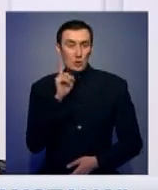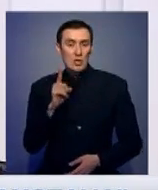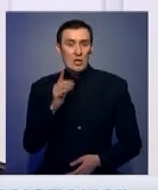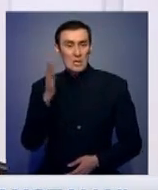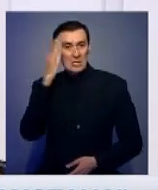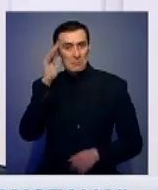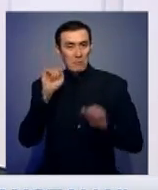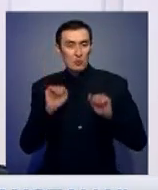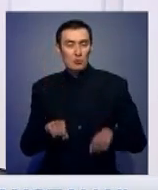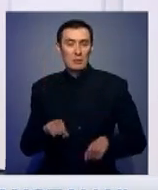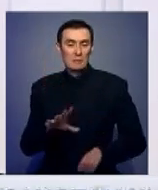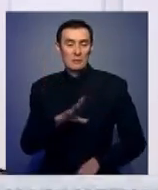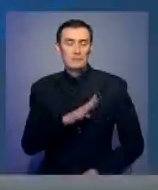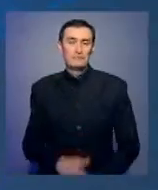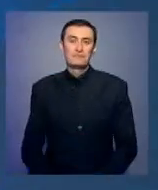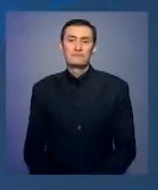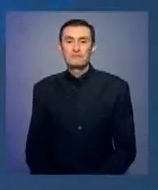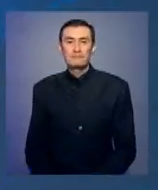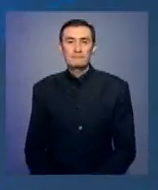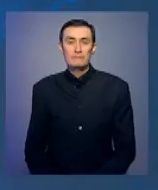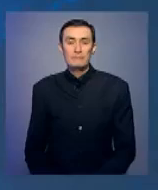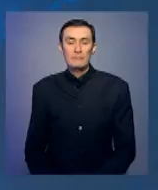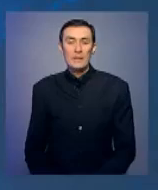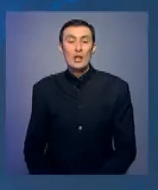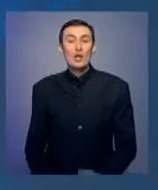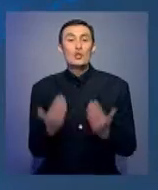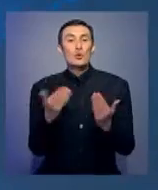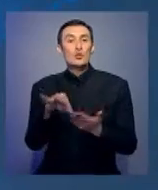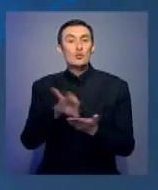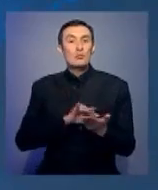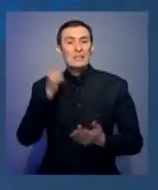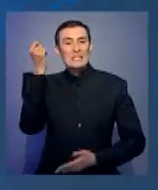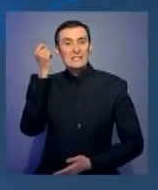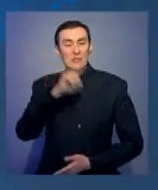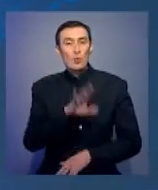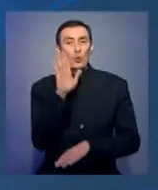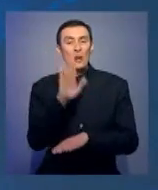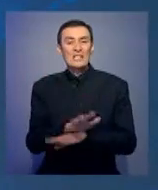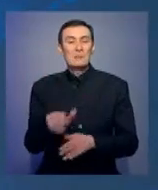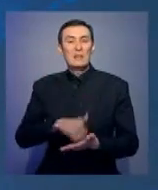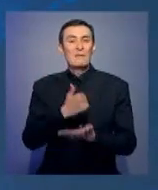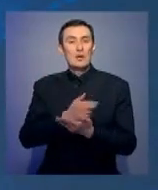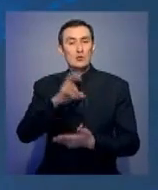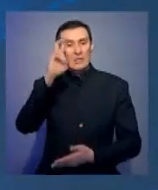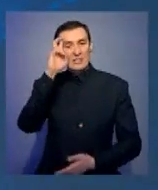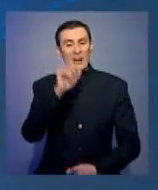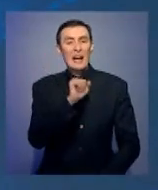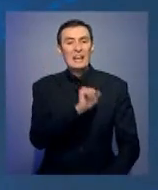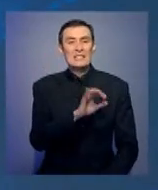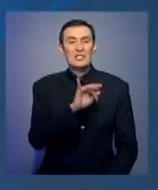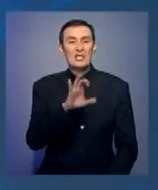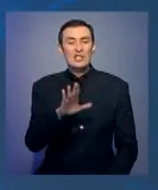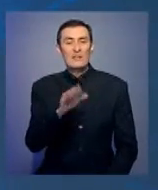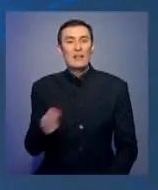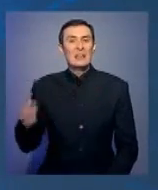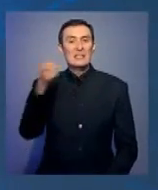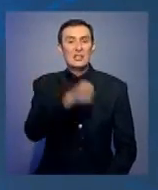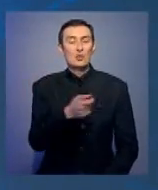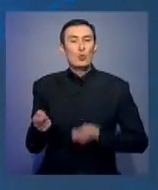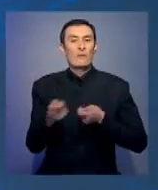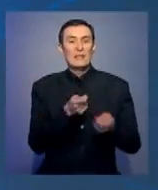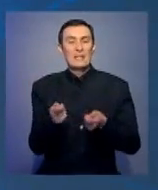делать удивительное. И прям только что стало известно, что указом главы государства Асет Исекешев